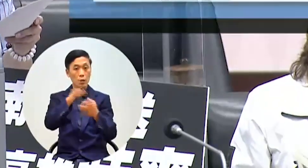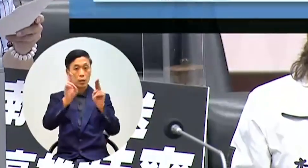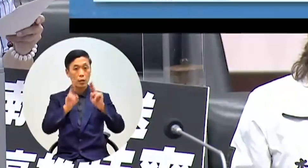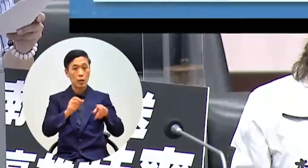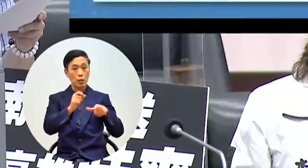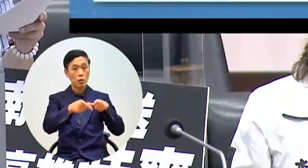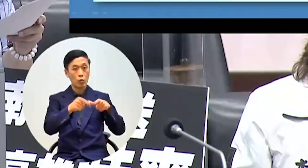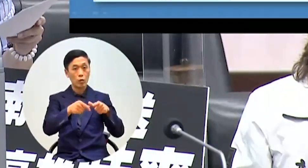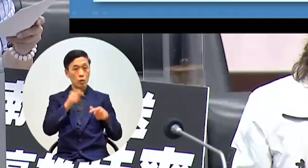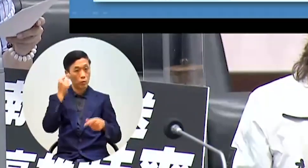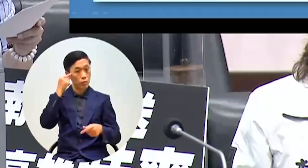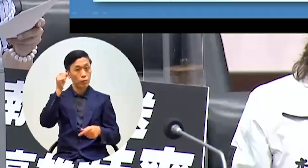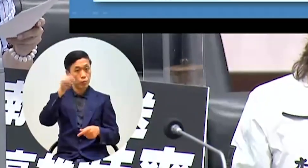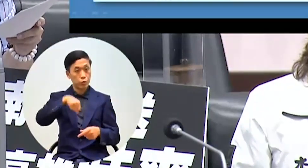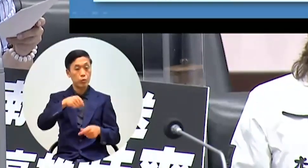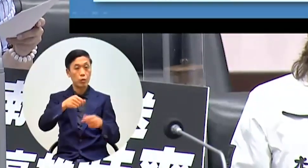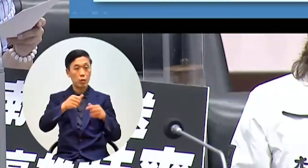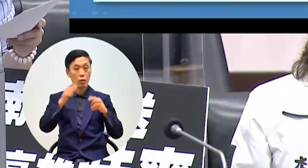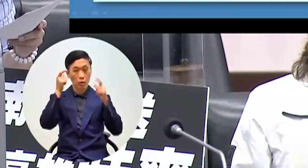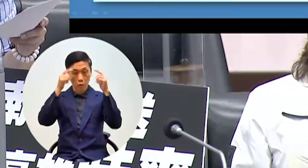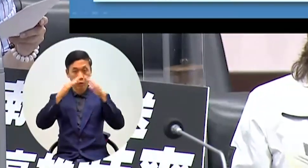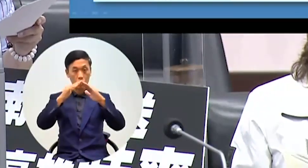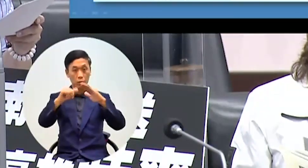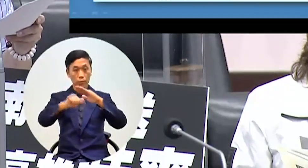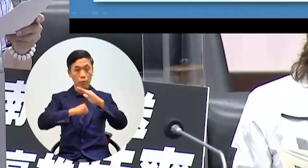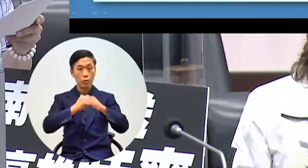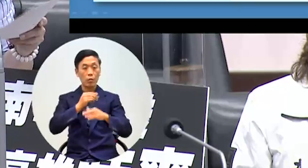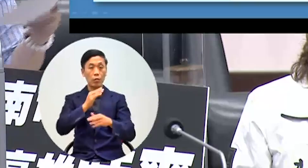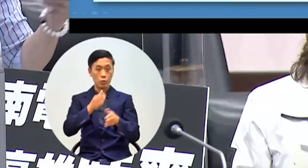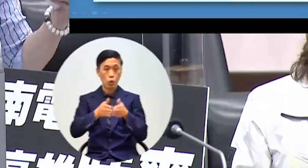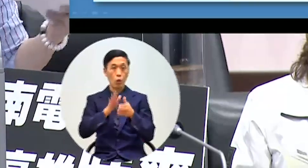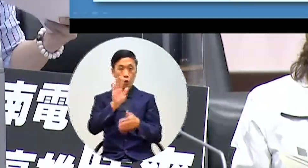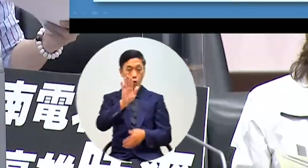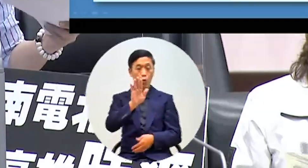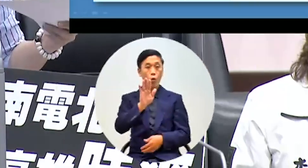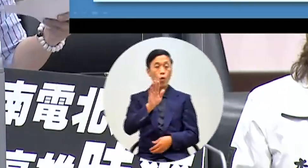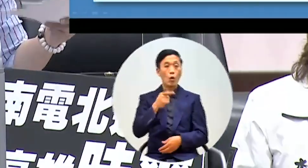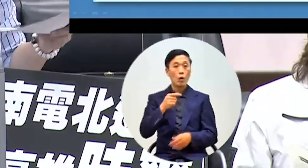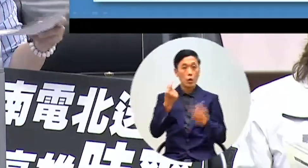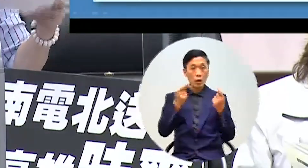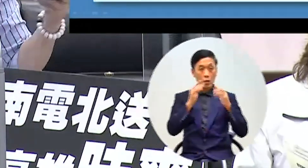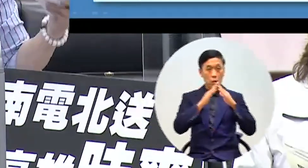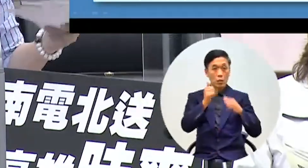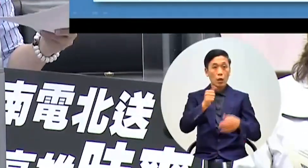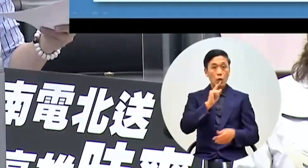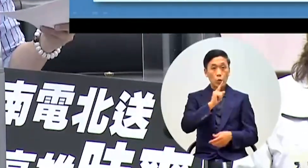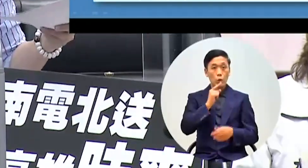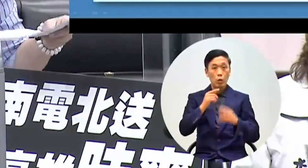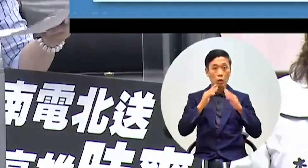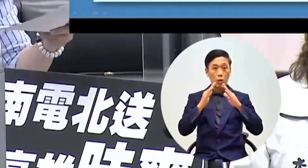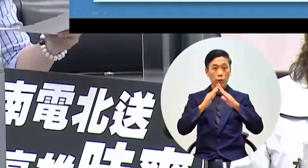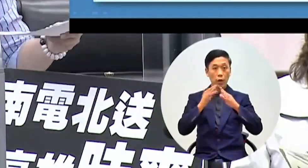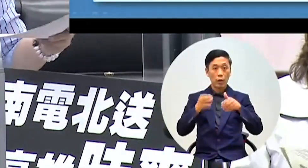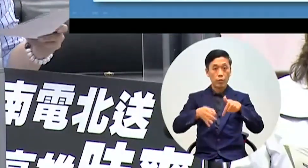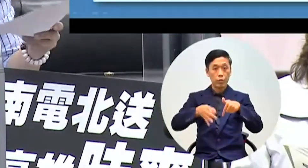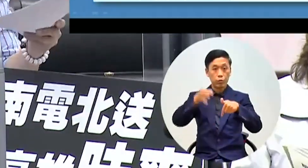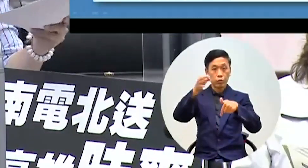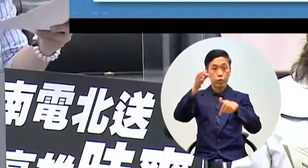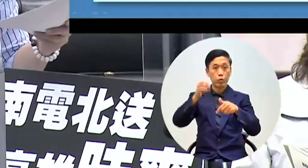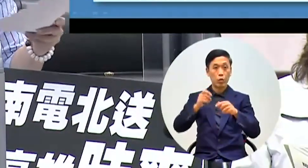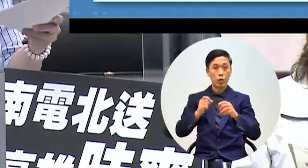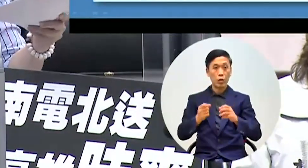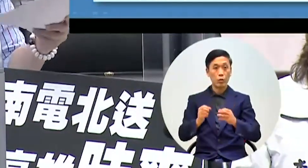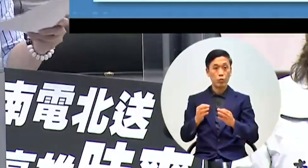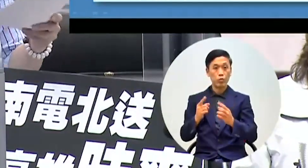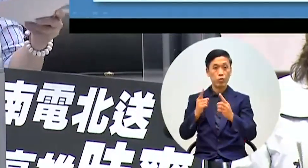驻我们高雄市，就诚如我们刚刚的市长你所讲的，高房价开始做飙升，周边的不管